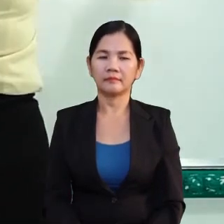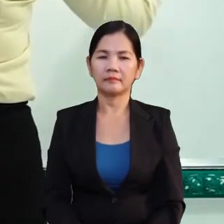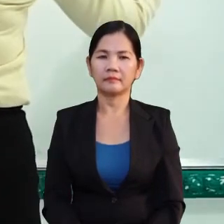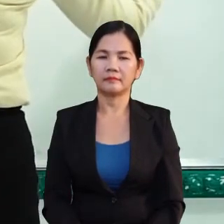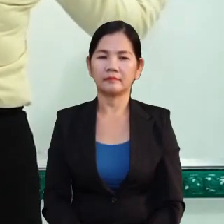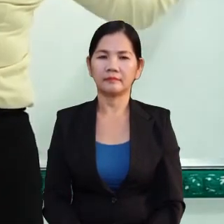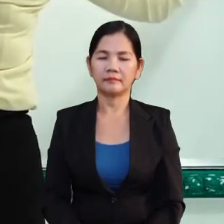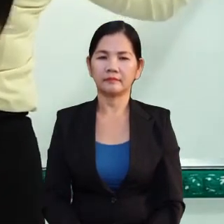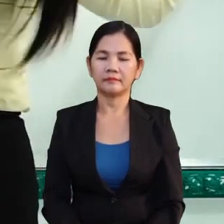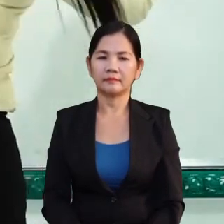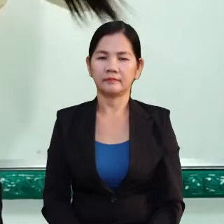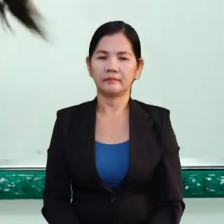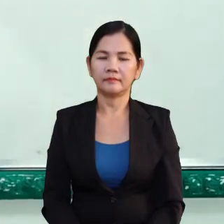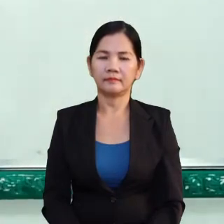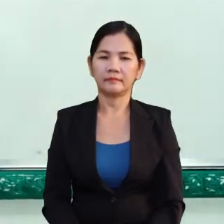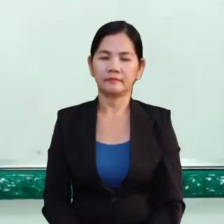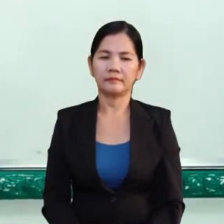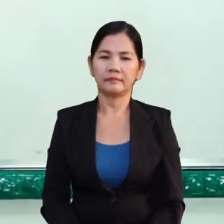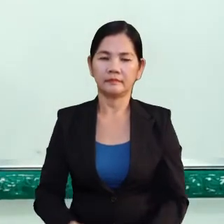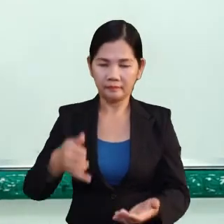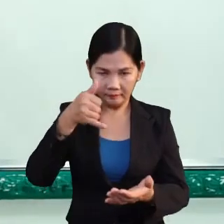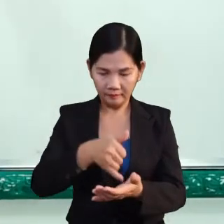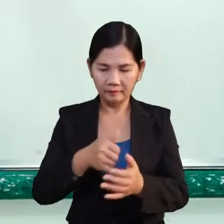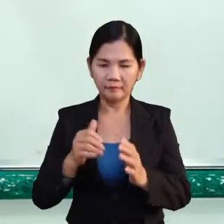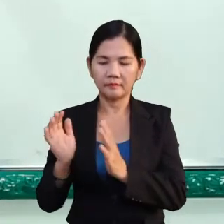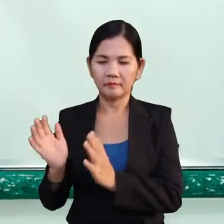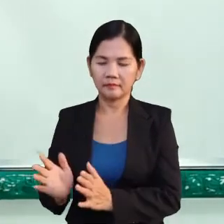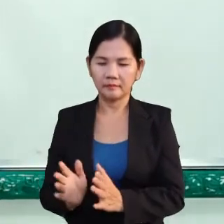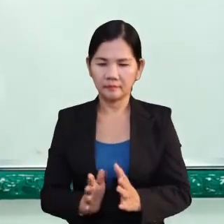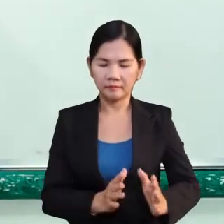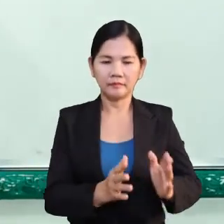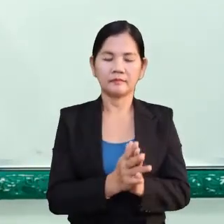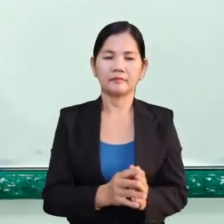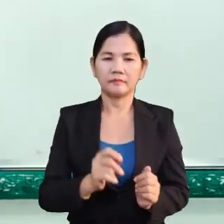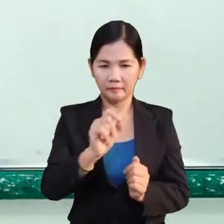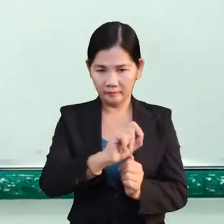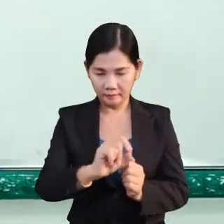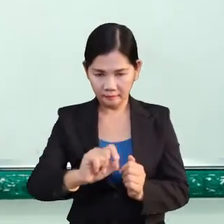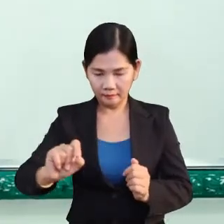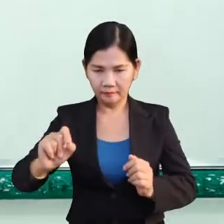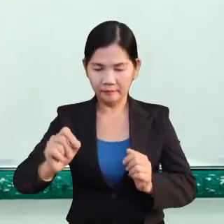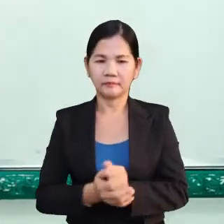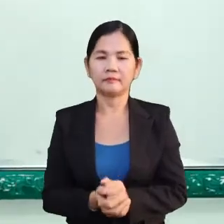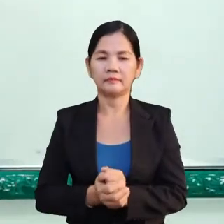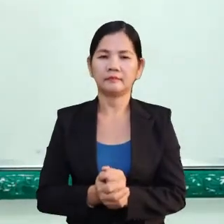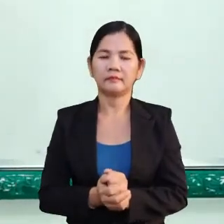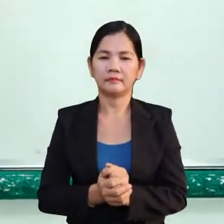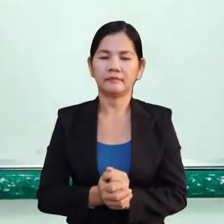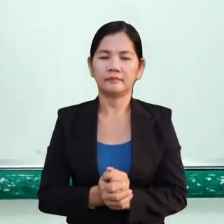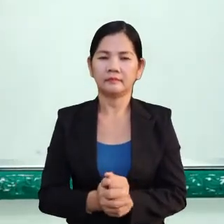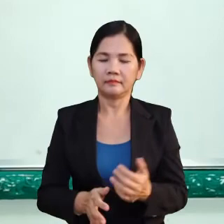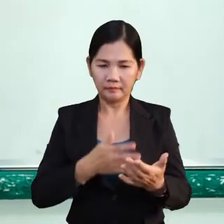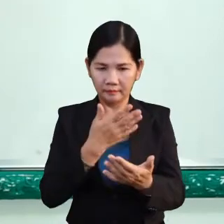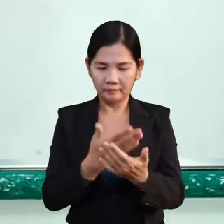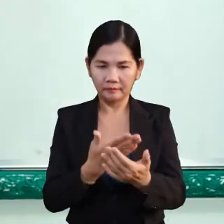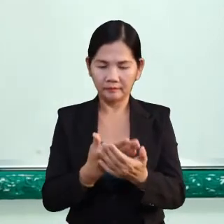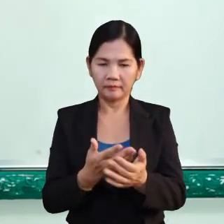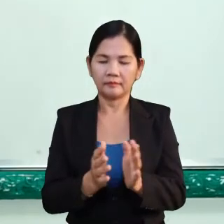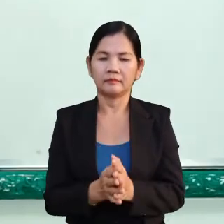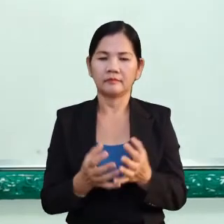ចាអញ្ចឹងកិច្ចការផ្ទះរបស់អ្នកគ្រូថ្ងៃនេះគឺឲ្យកូនកូនសរសេរចាកូនសរសេរឈ្មោះសម្ភារៈ